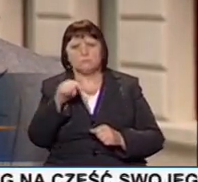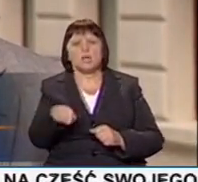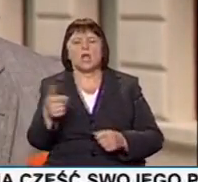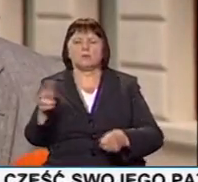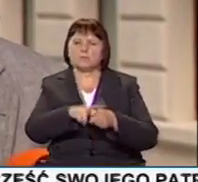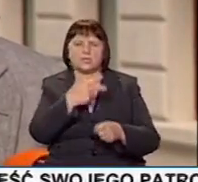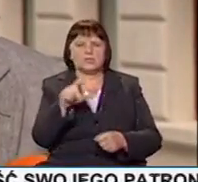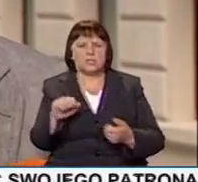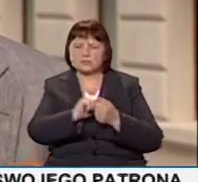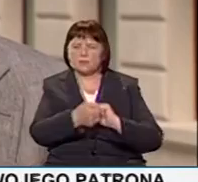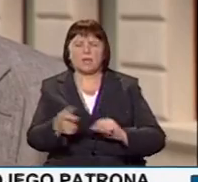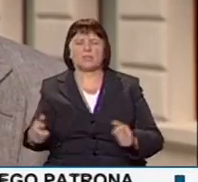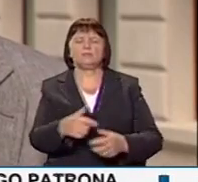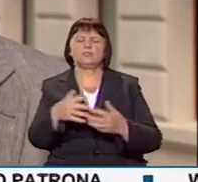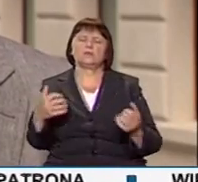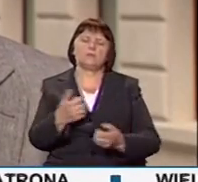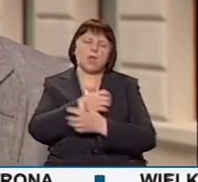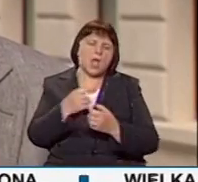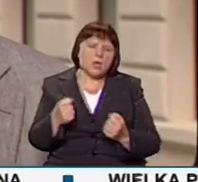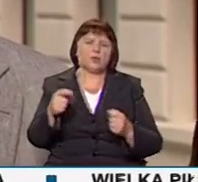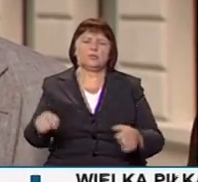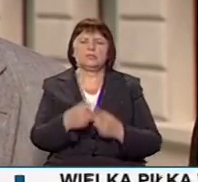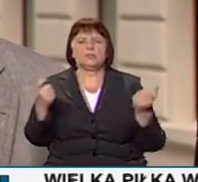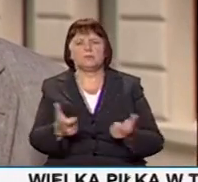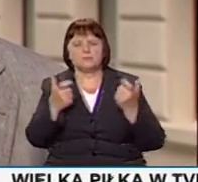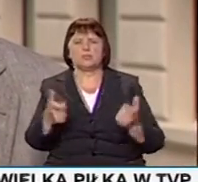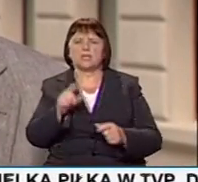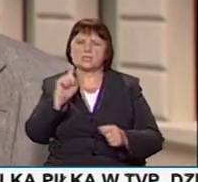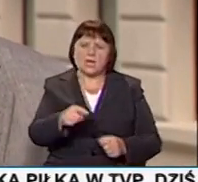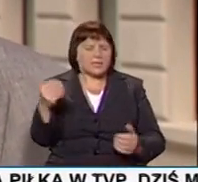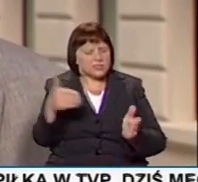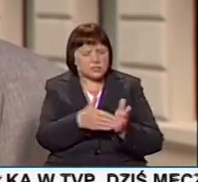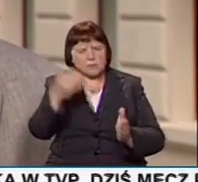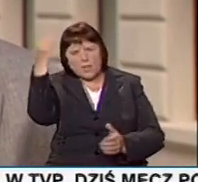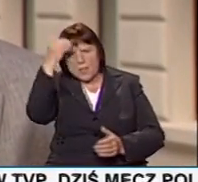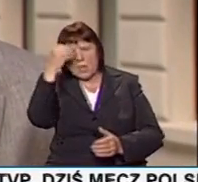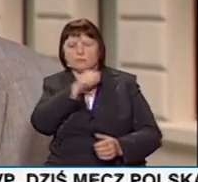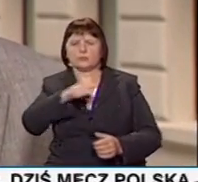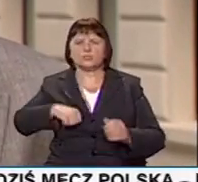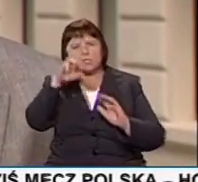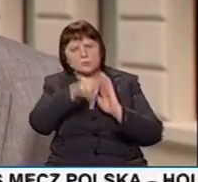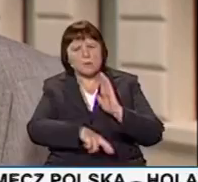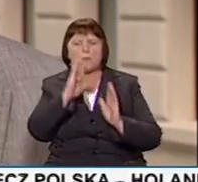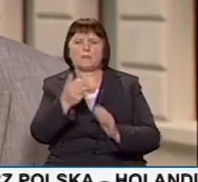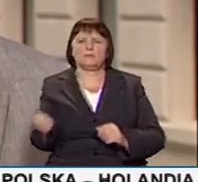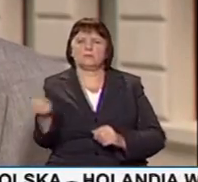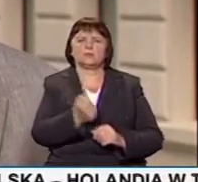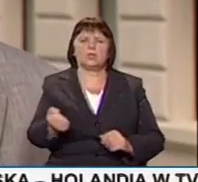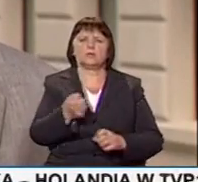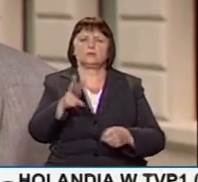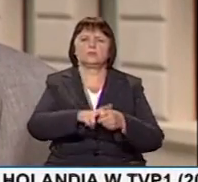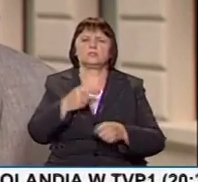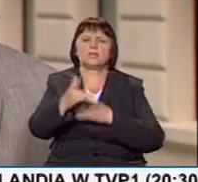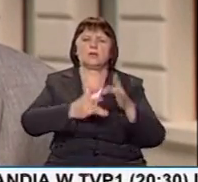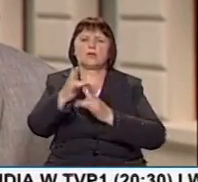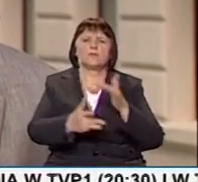jakimś dramatycznym zagrożeniem dla ruchu, no, ale jednak są łamaniem przepisów, trzeba się tego nauczyć. Jak o tym wiedzieliśmy wcześniej, że to często będą użytkownicy, którzy z tego roweru w